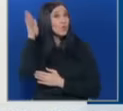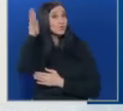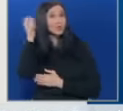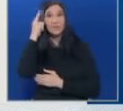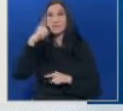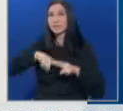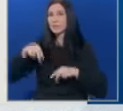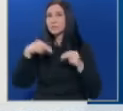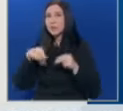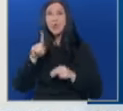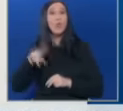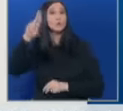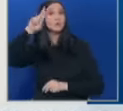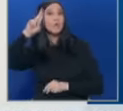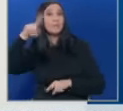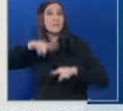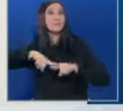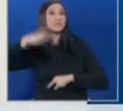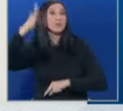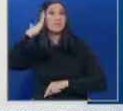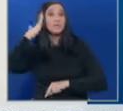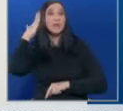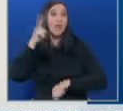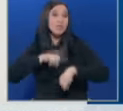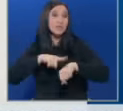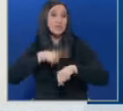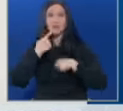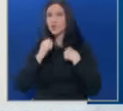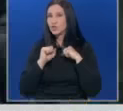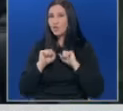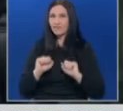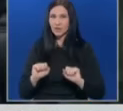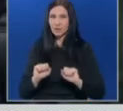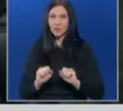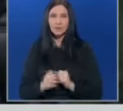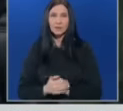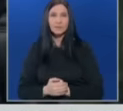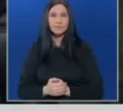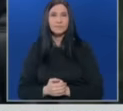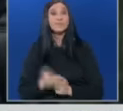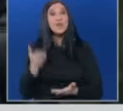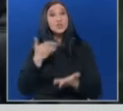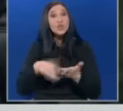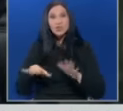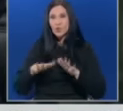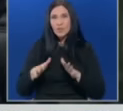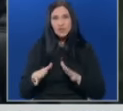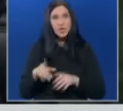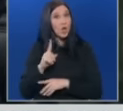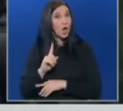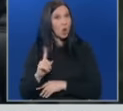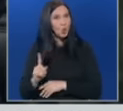Висшия съдебен съвет, което служебният правосъден министър е насрочил за четвъртък. А и част от нещата,